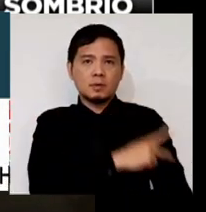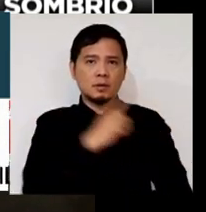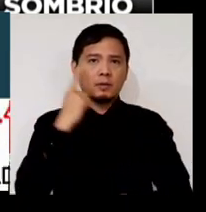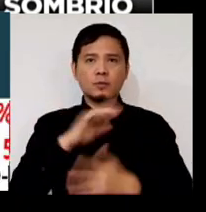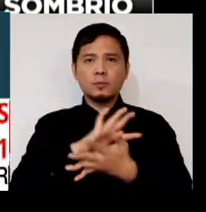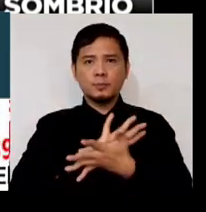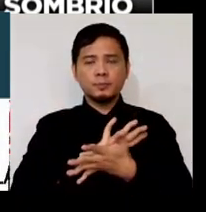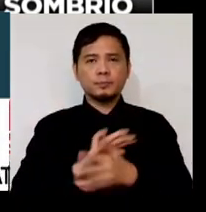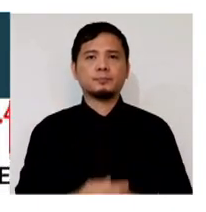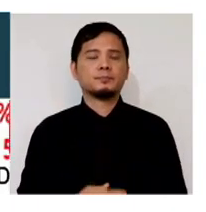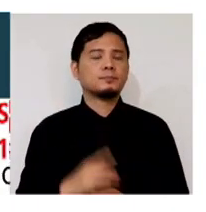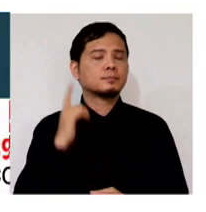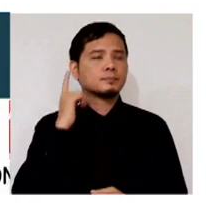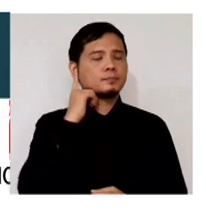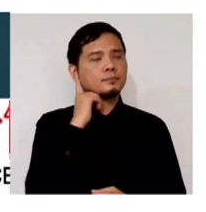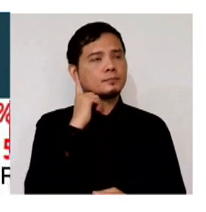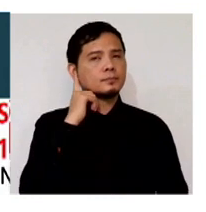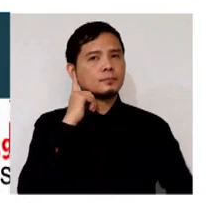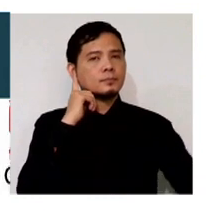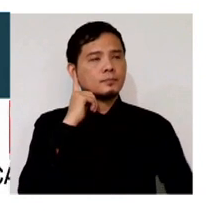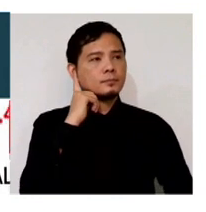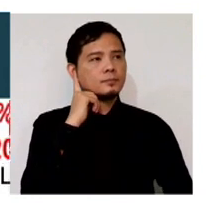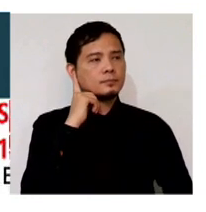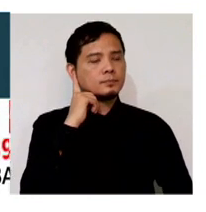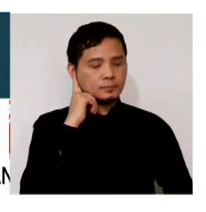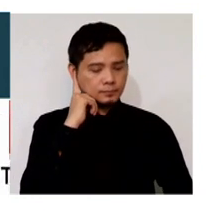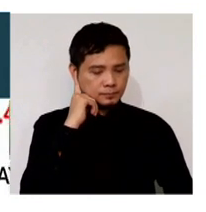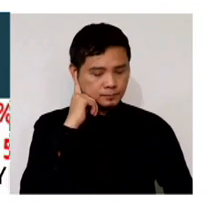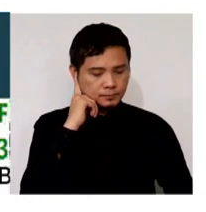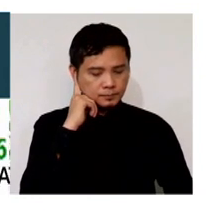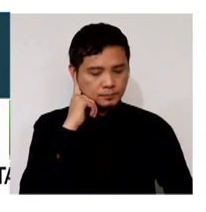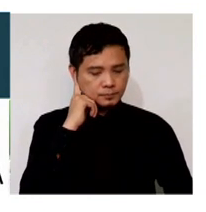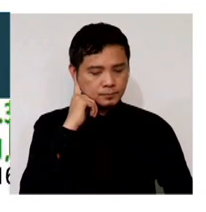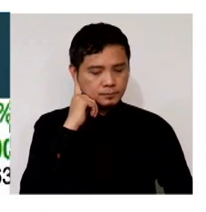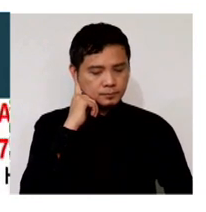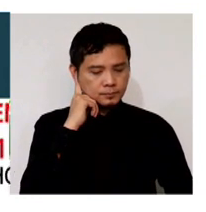are you expecting, Governor, that there will be a spike in COVID-19 cases in your area?